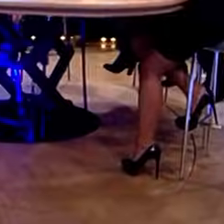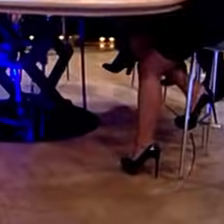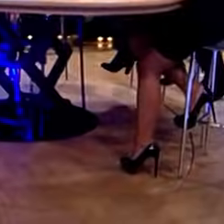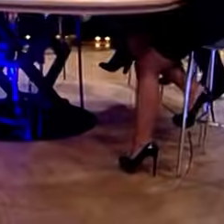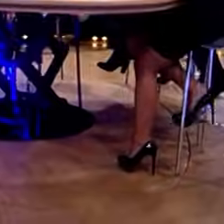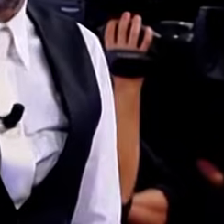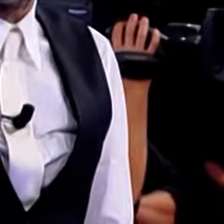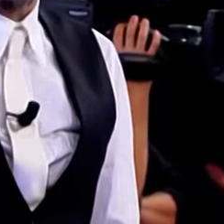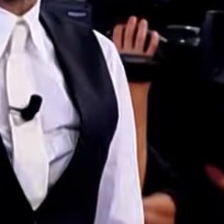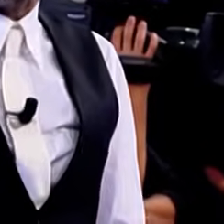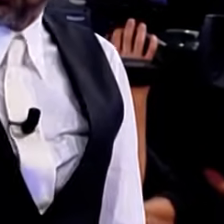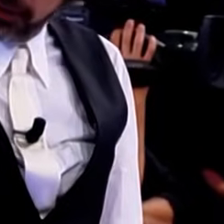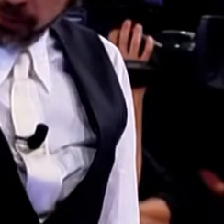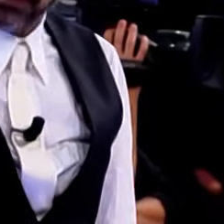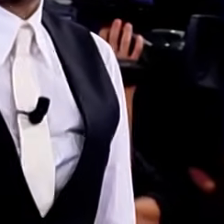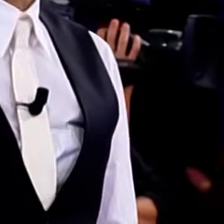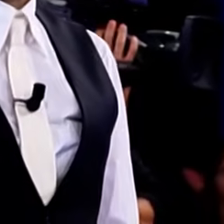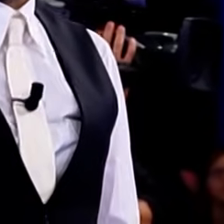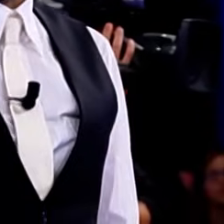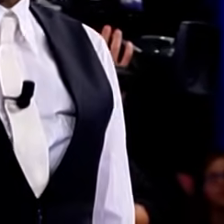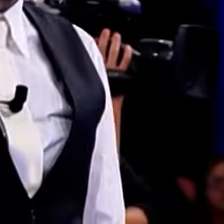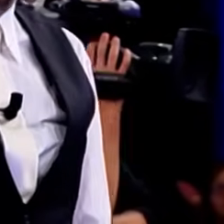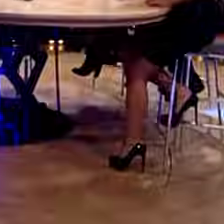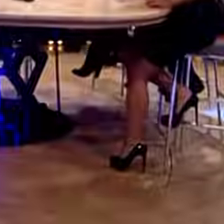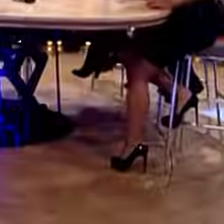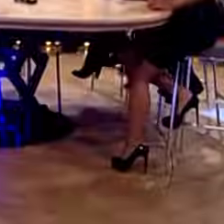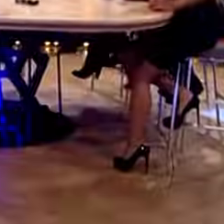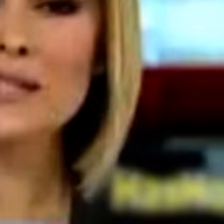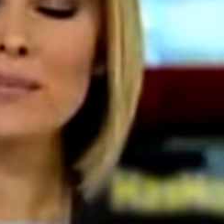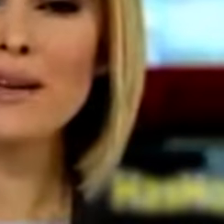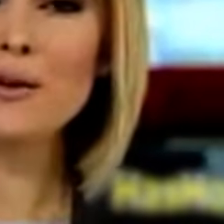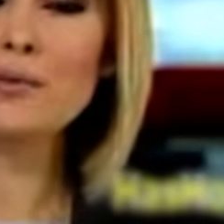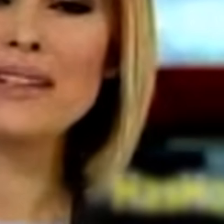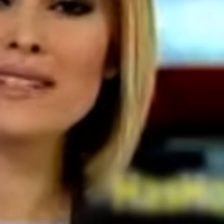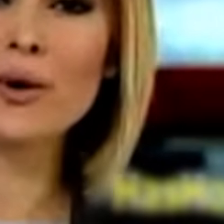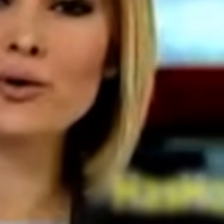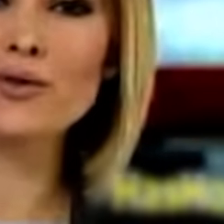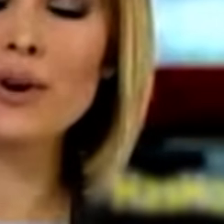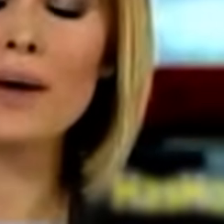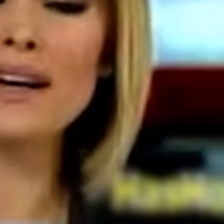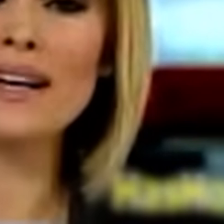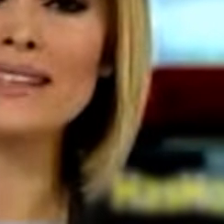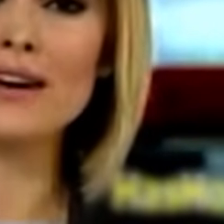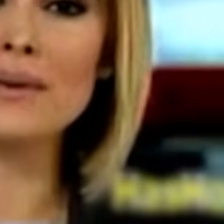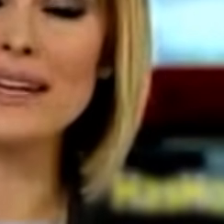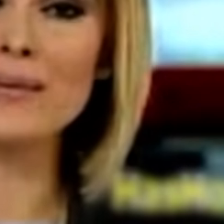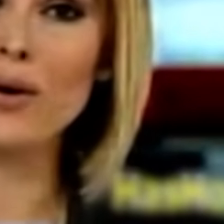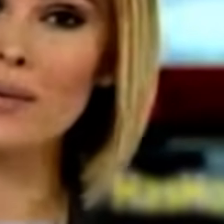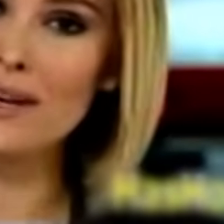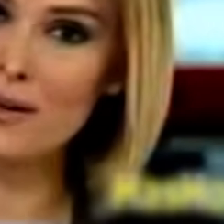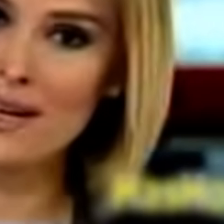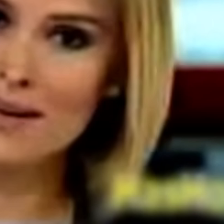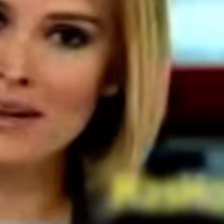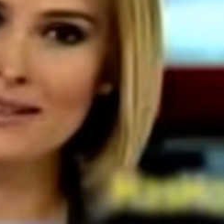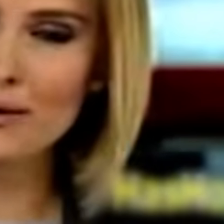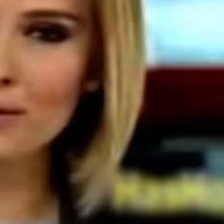Bütün kariyerinde bir kere oldu, bir kere oldu. Görelim. İspanyol medyasının konuştuğu haberle devam edelim. O